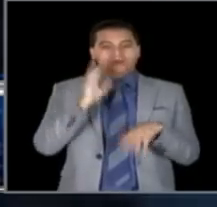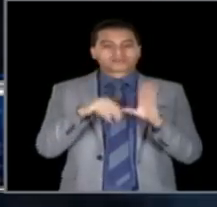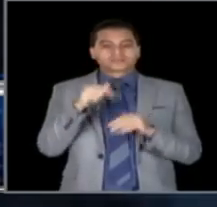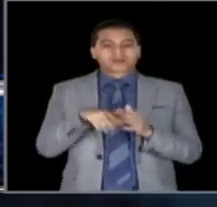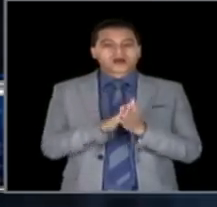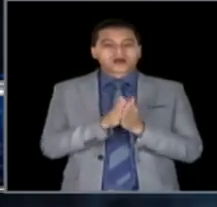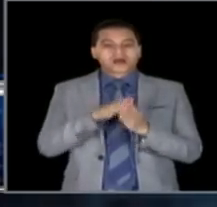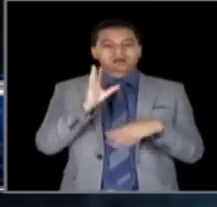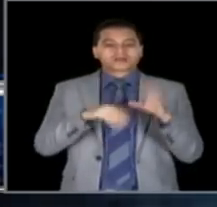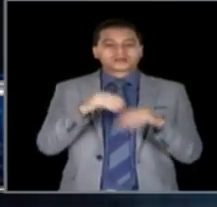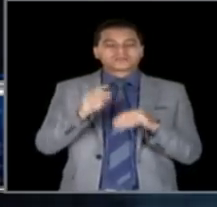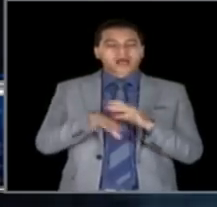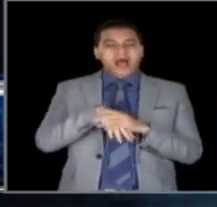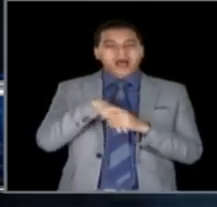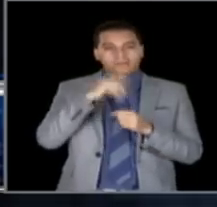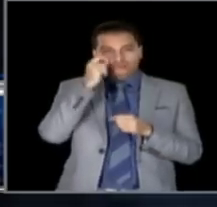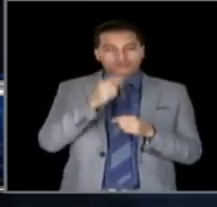القفص